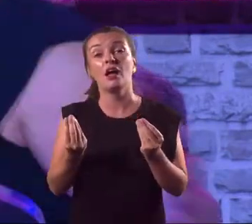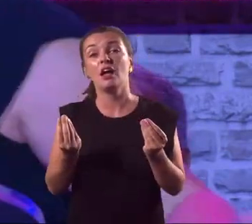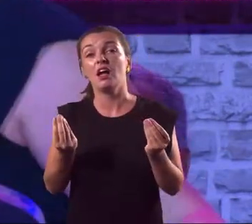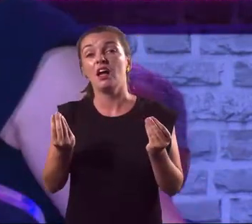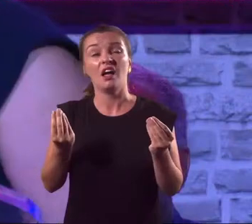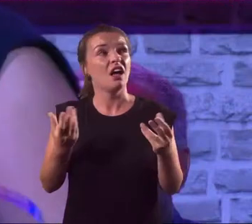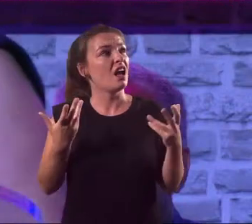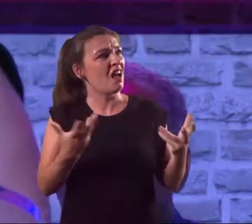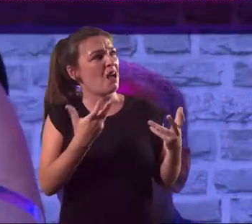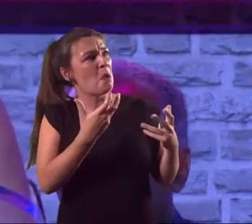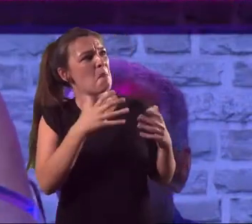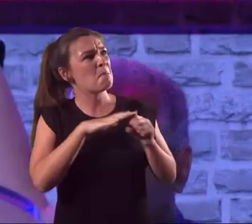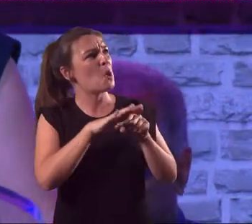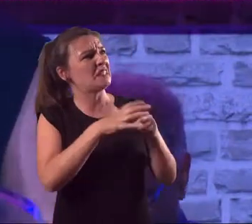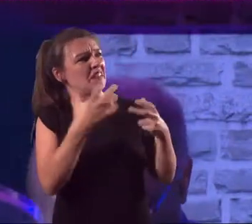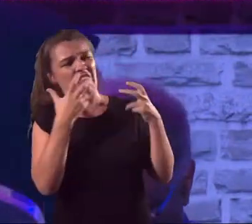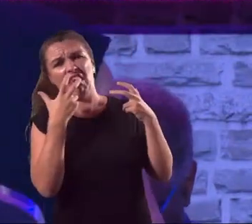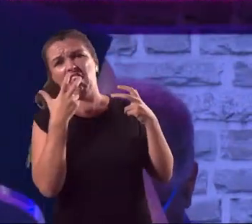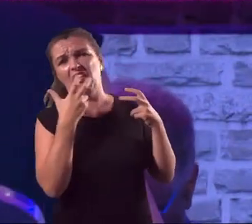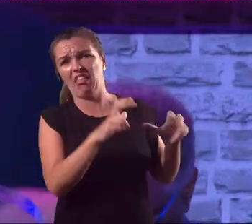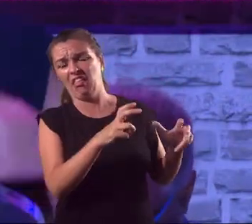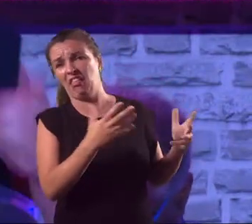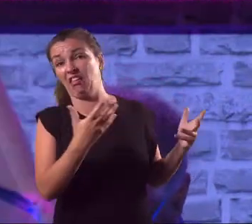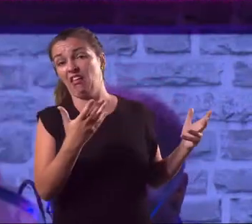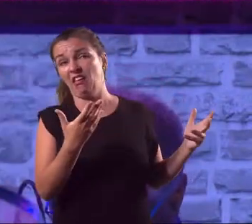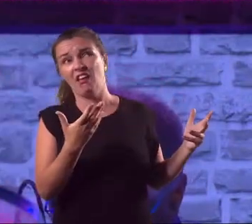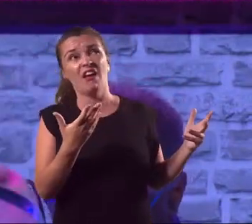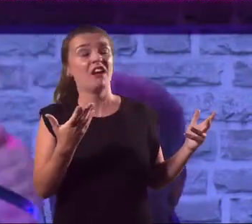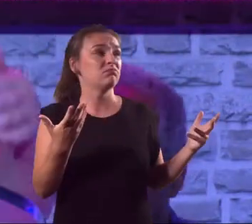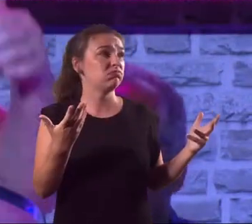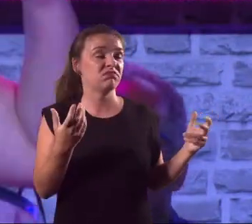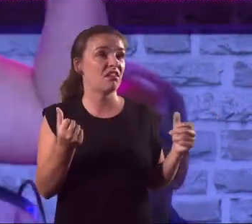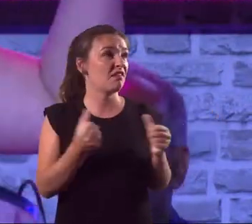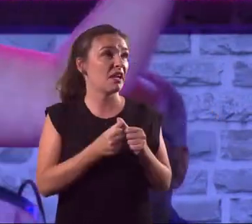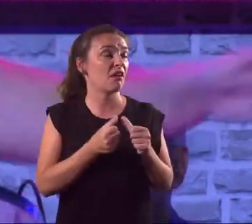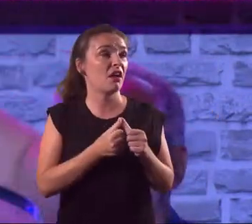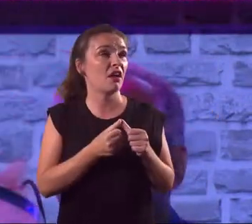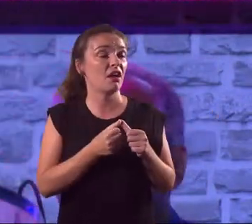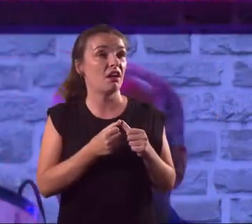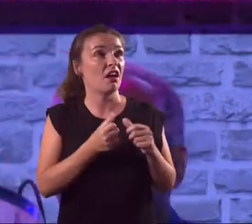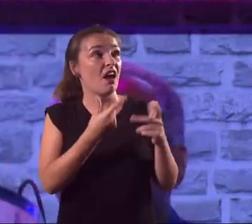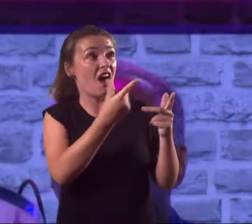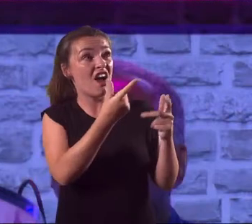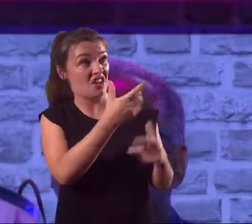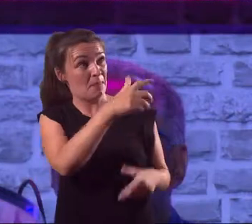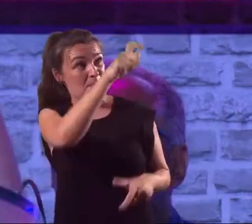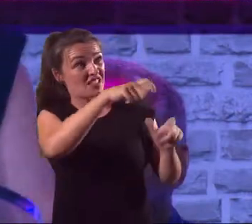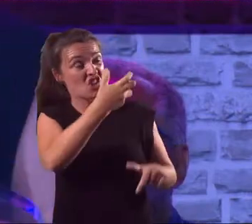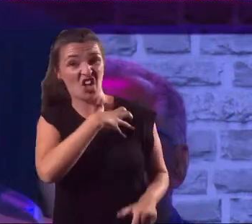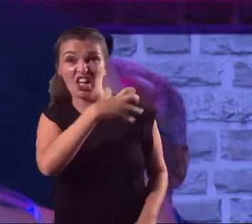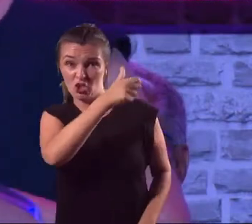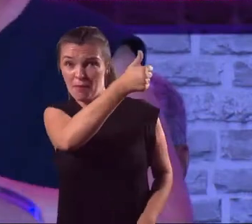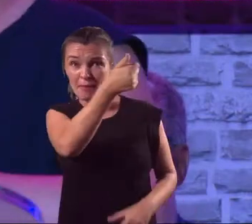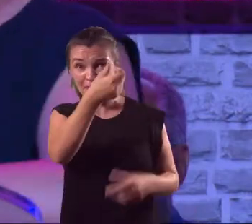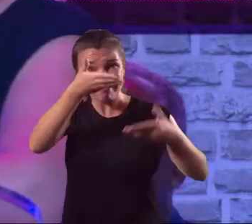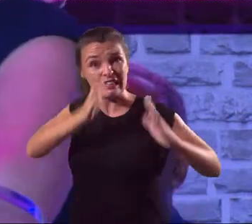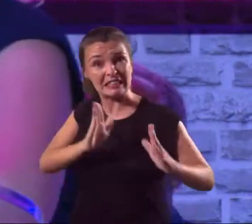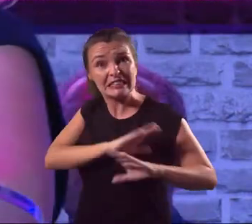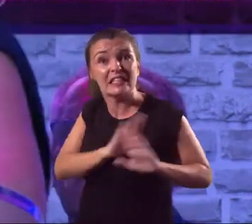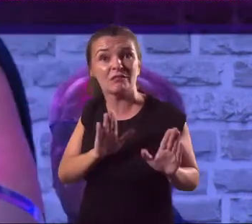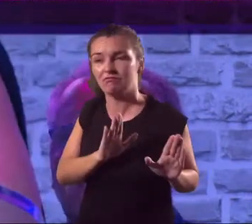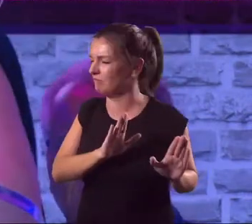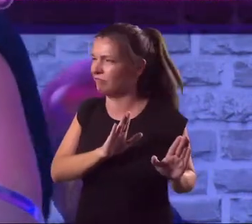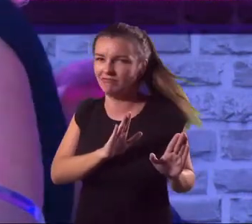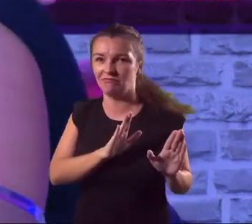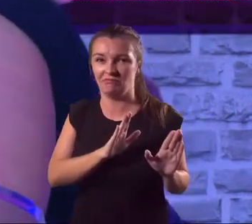tellement dégoûté de la politique qui est menée contre lui, que finalement, il reste les plus riches décidés à sa place. Nous avons